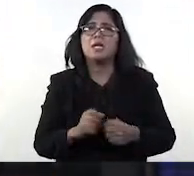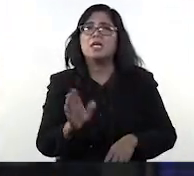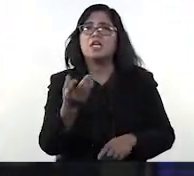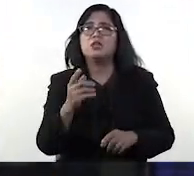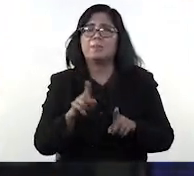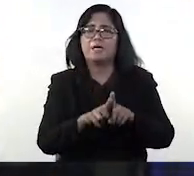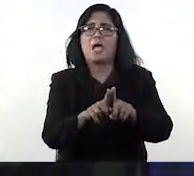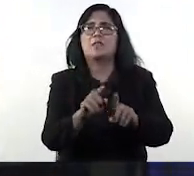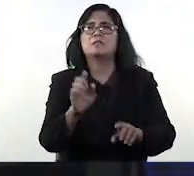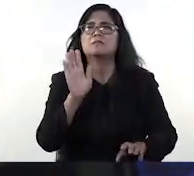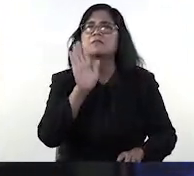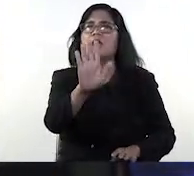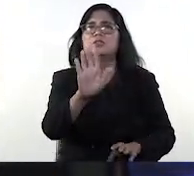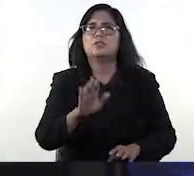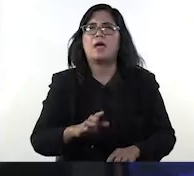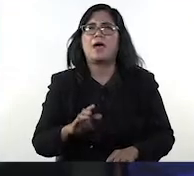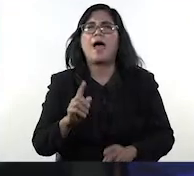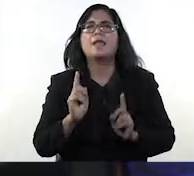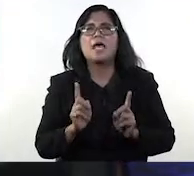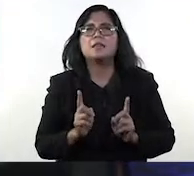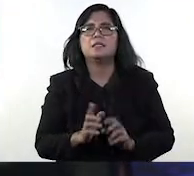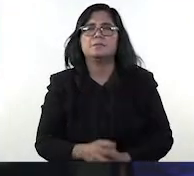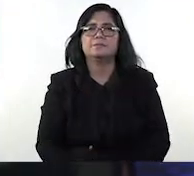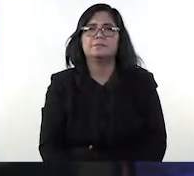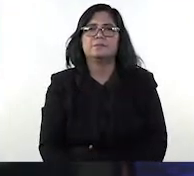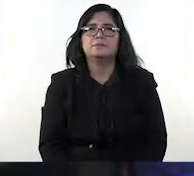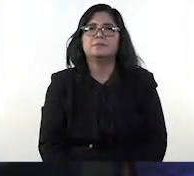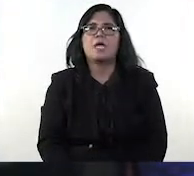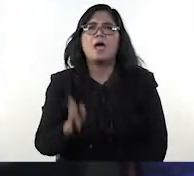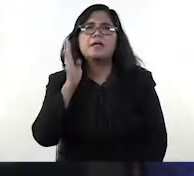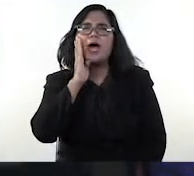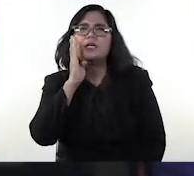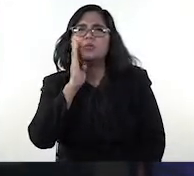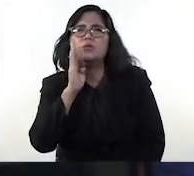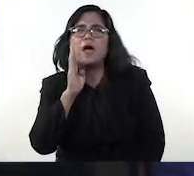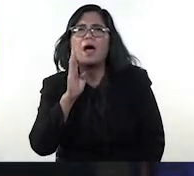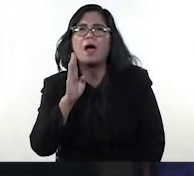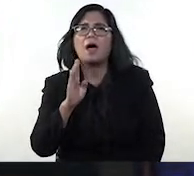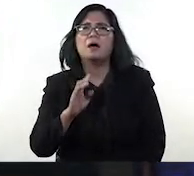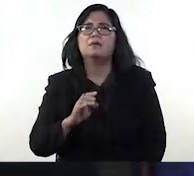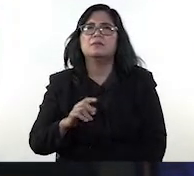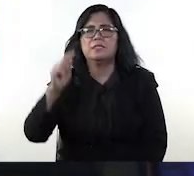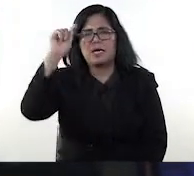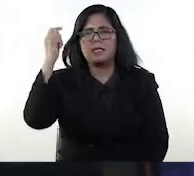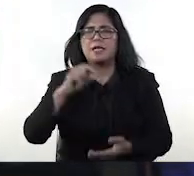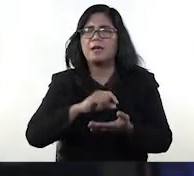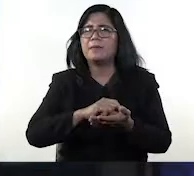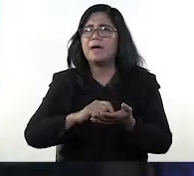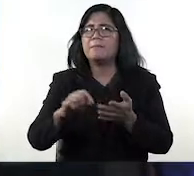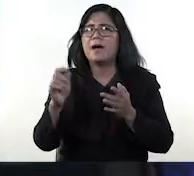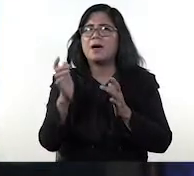hati-hati adik-adik muda saya sayang sama kalian semua Hai saya ingatkan dalam nama Tuhan yang